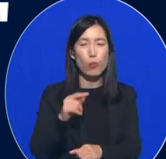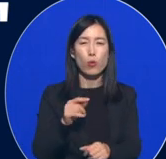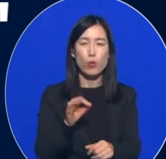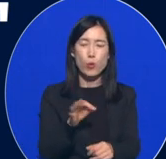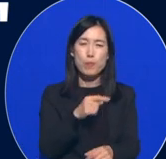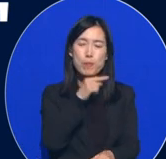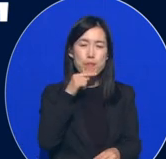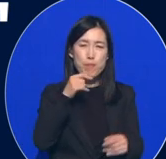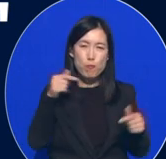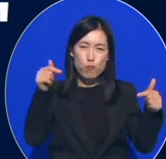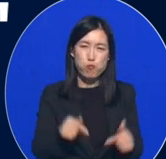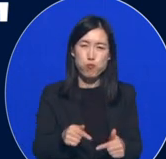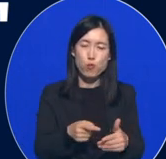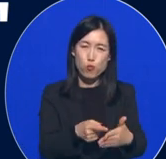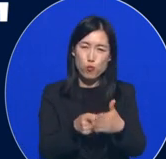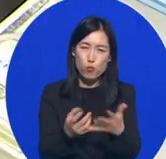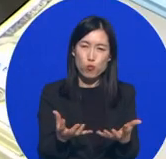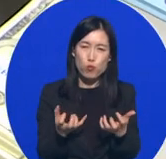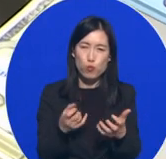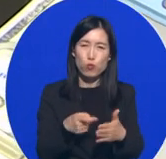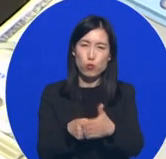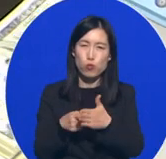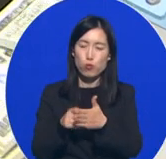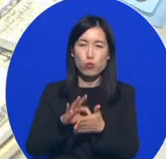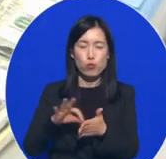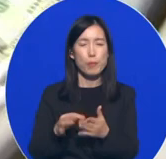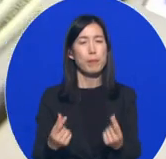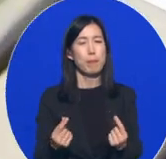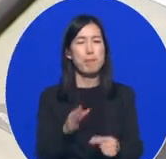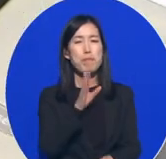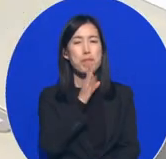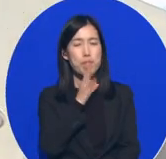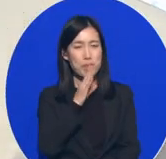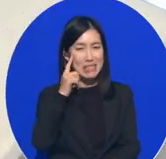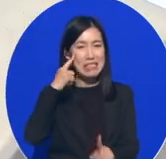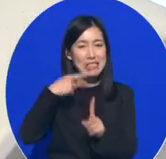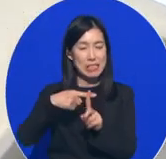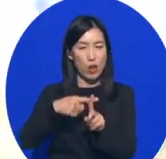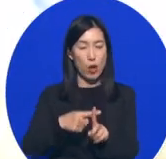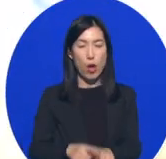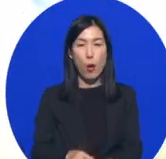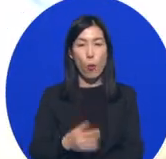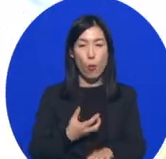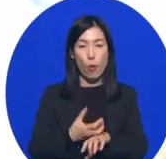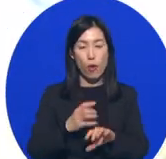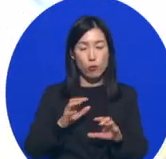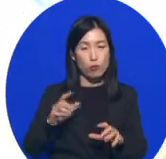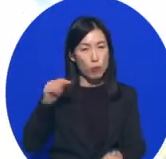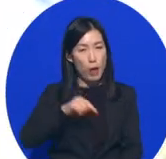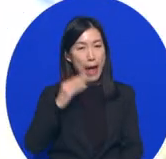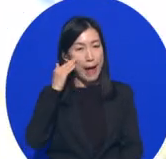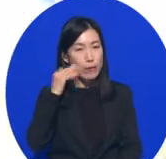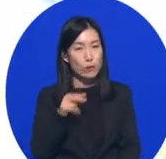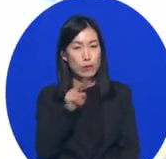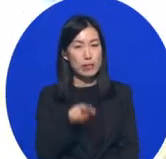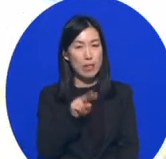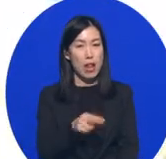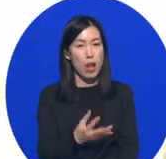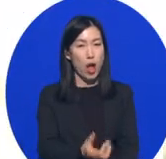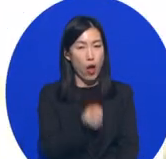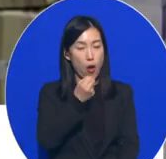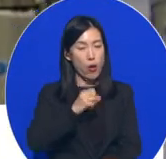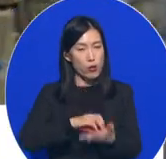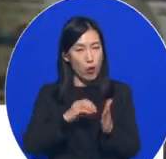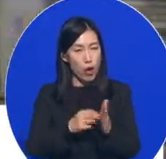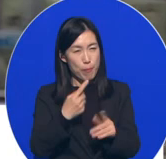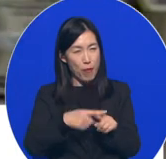노력을 정으로 평가했습니다 IMF 올해부터 한국의 외한 보유액 적정성을 평가할 때 기존의